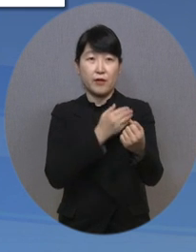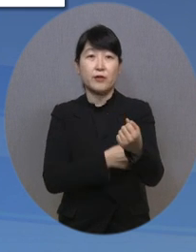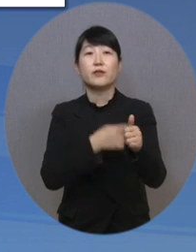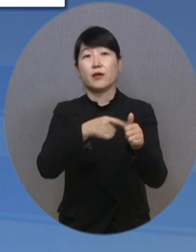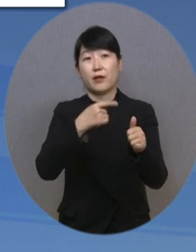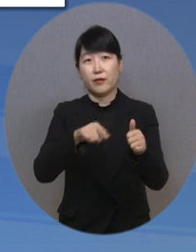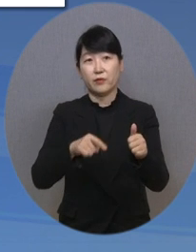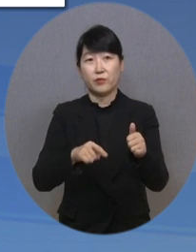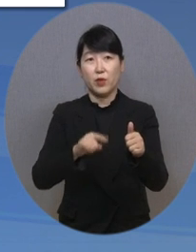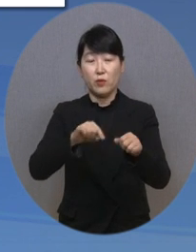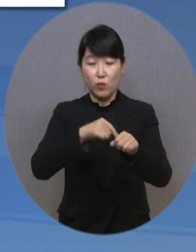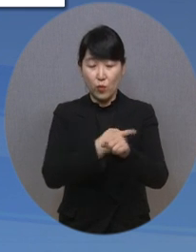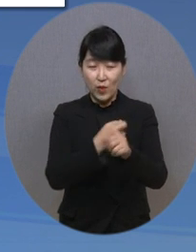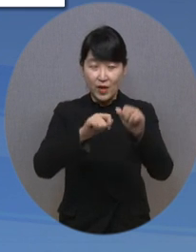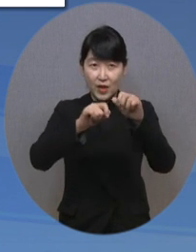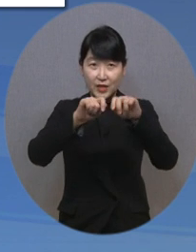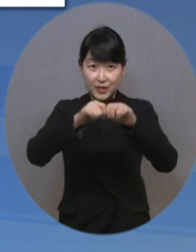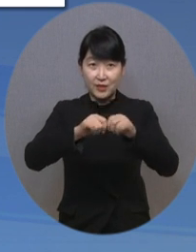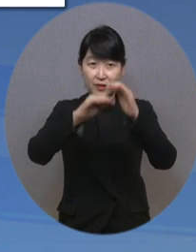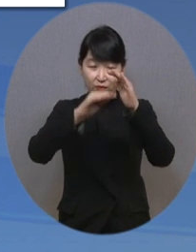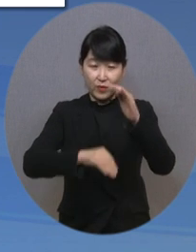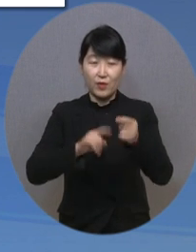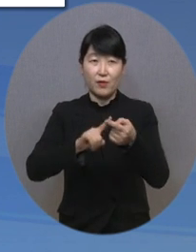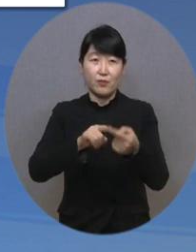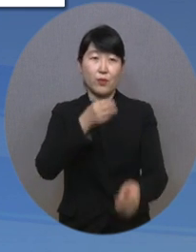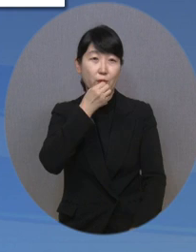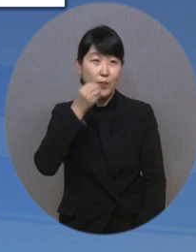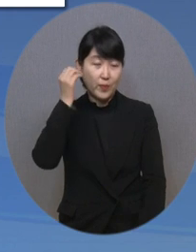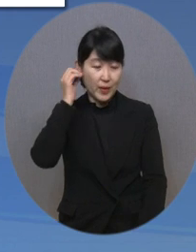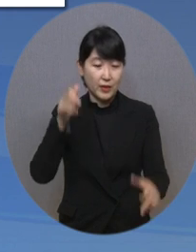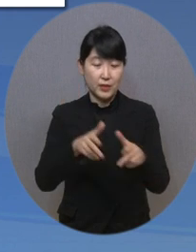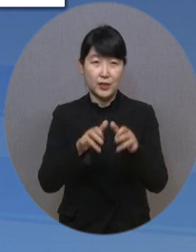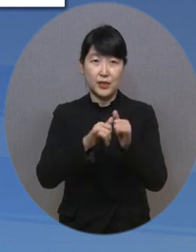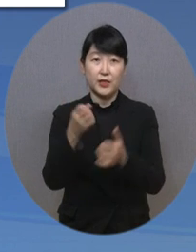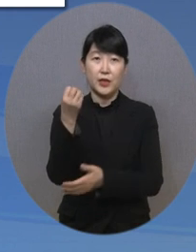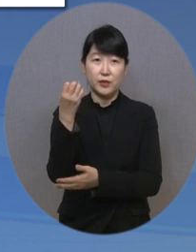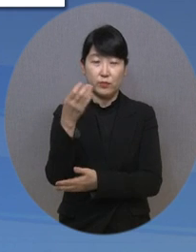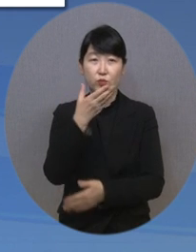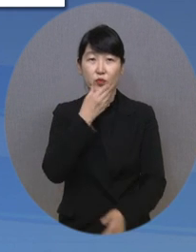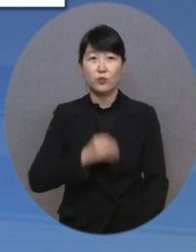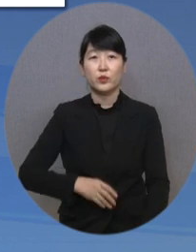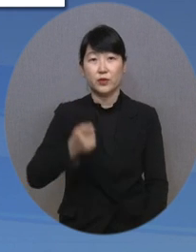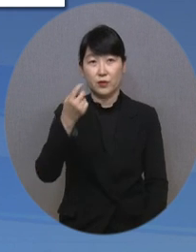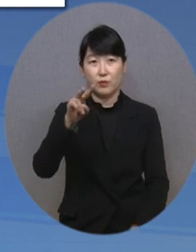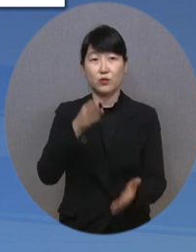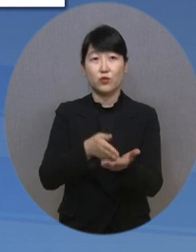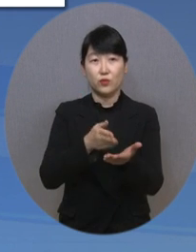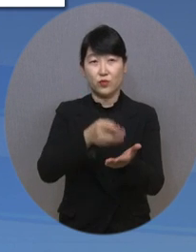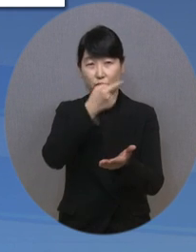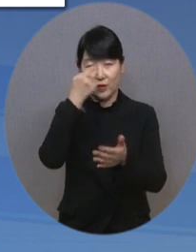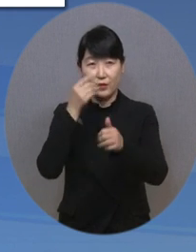이 밖에 자세한 사항은 웰피어뉴스 홈페이지와 장애인신문, 복지TV 뉴스를 통해 확인할 수 있습니다.